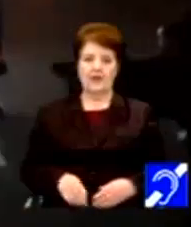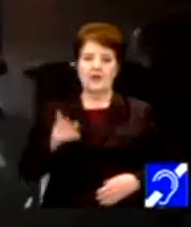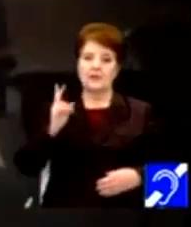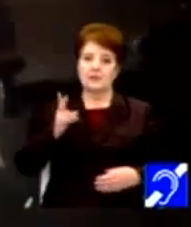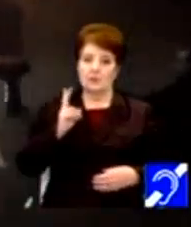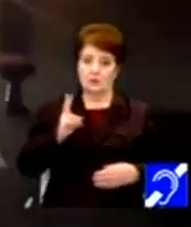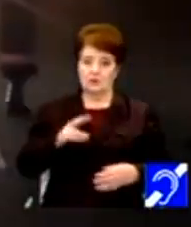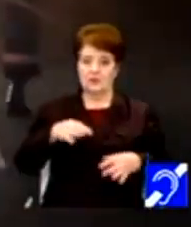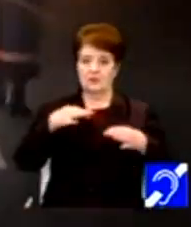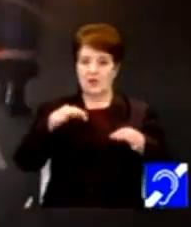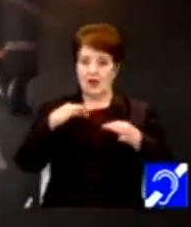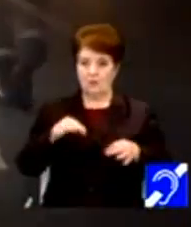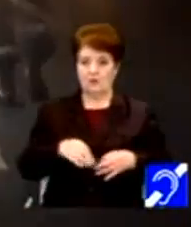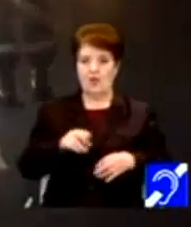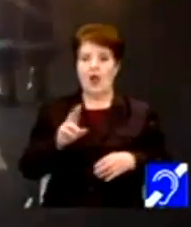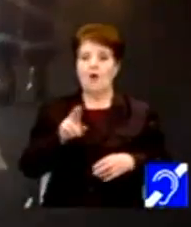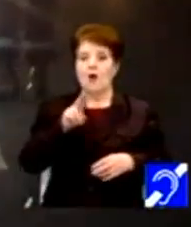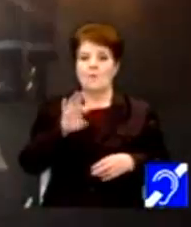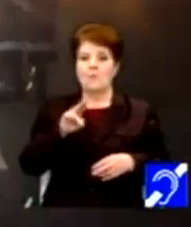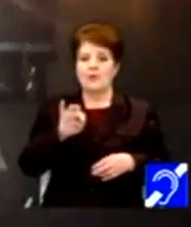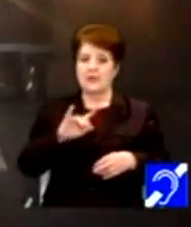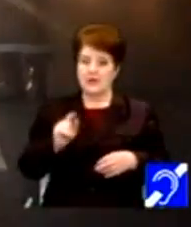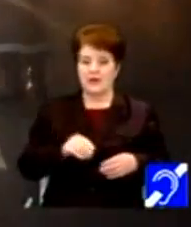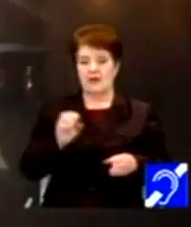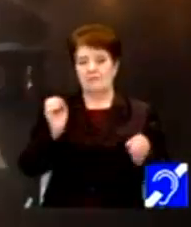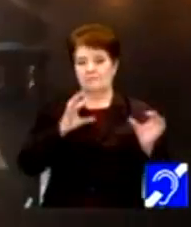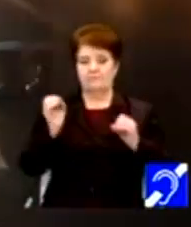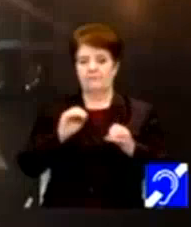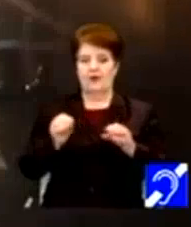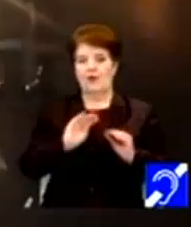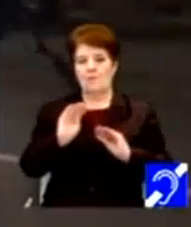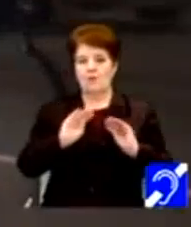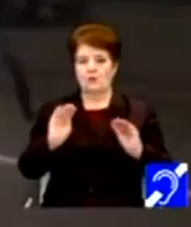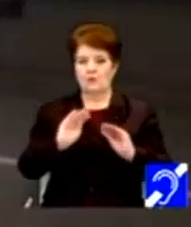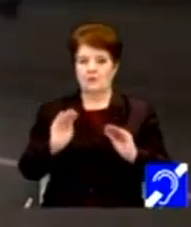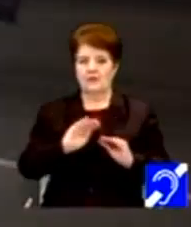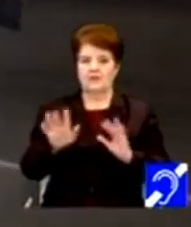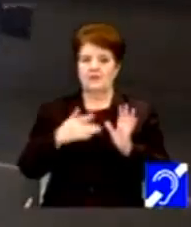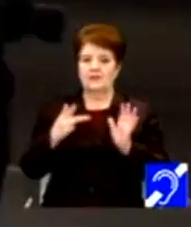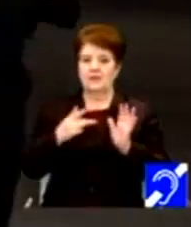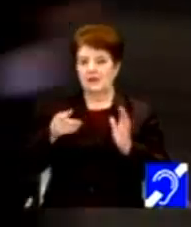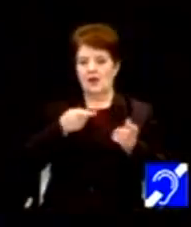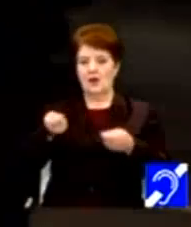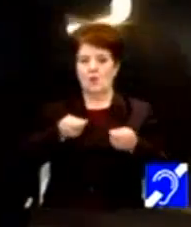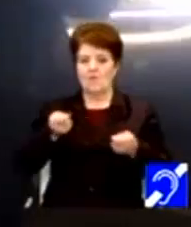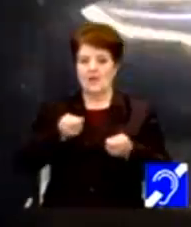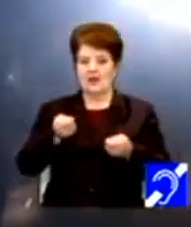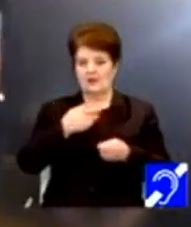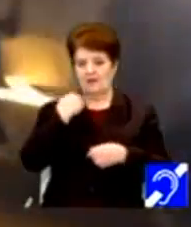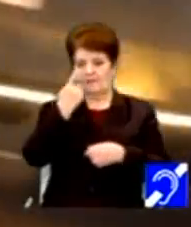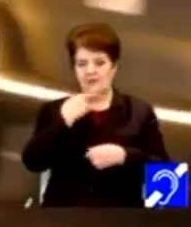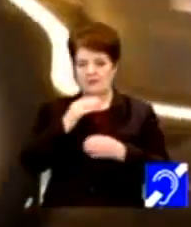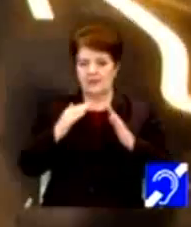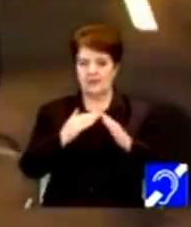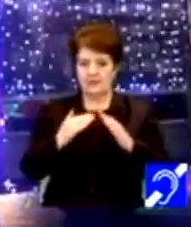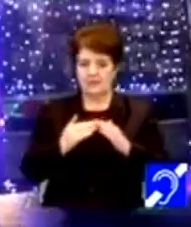De autospeciale ale pompierilor împodobite fieric cu luminițe de sărbătoare au fost parcate în fața clădirii guvernului. Sute de copii și adulți